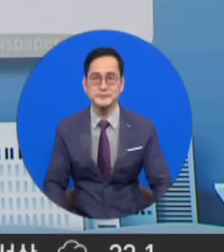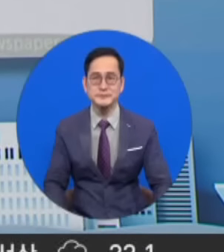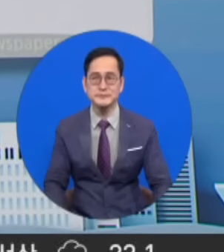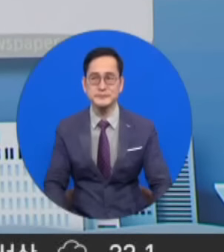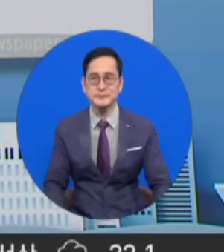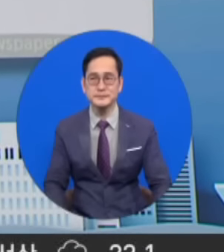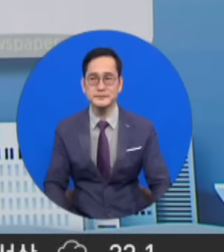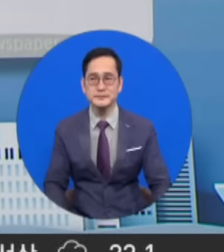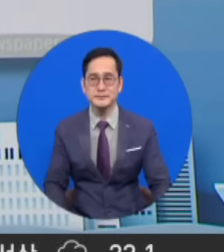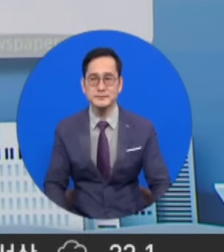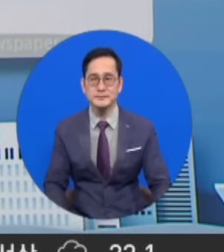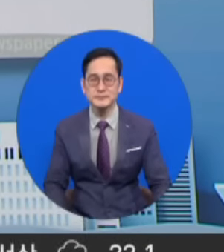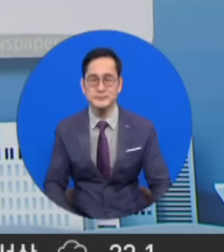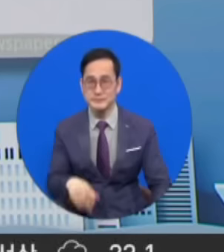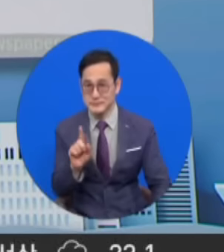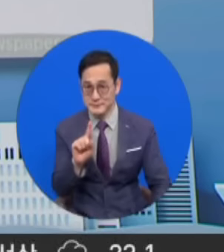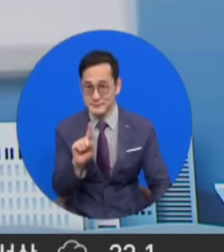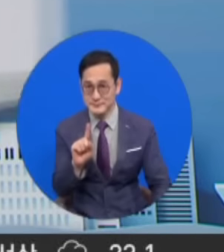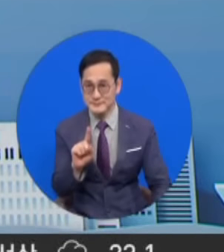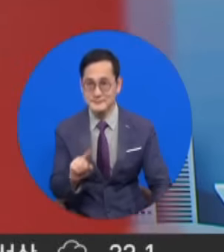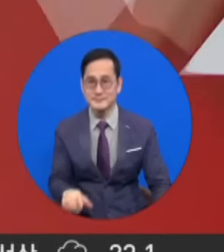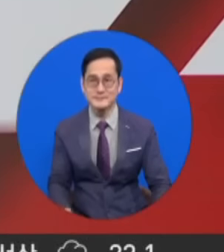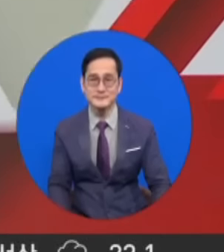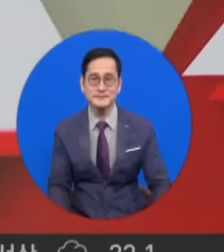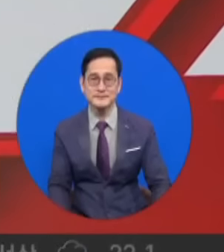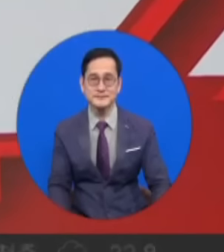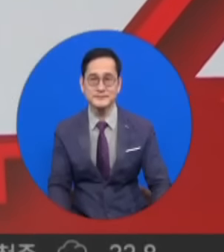21세기에 웬 통금? 조선일보 12면입니다.